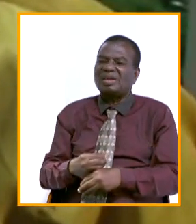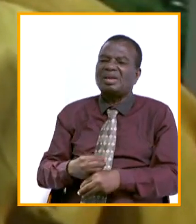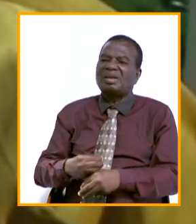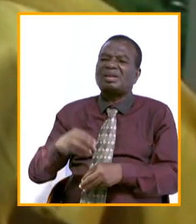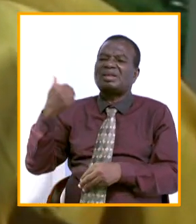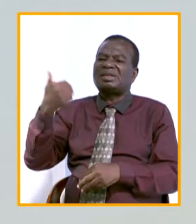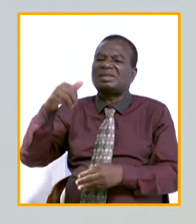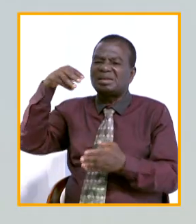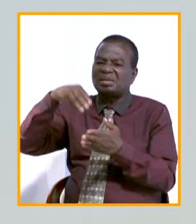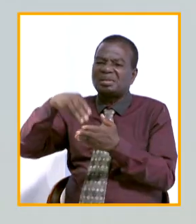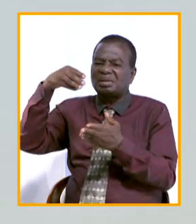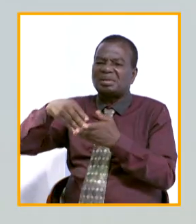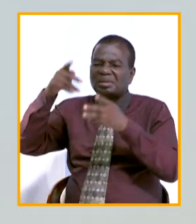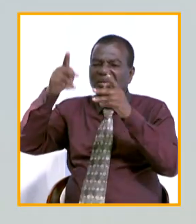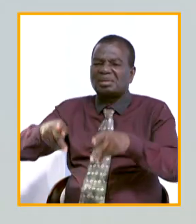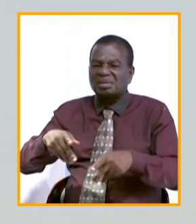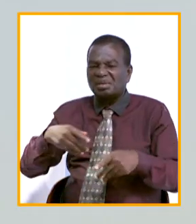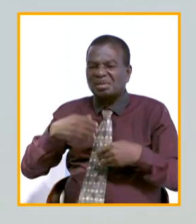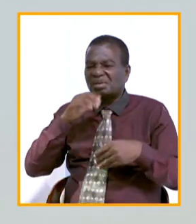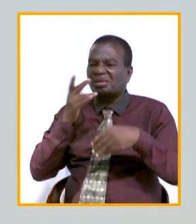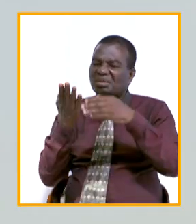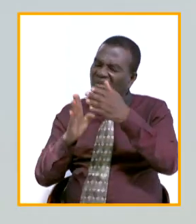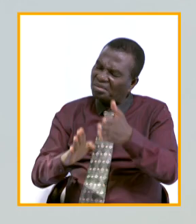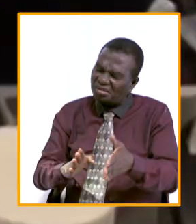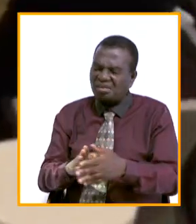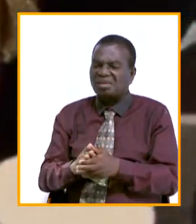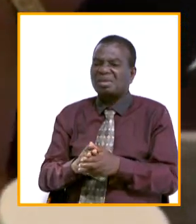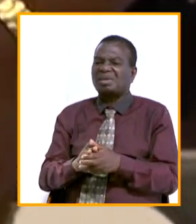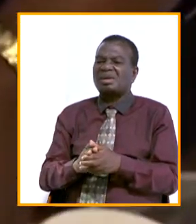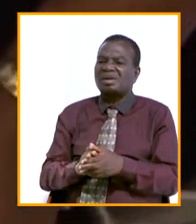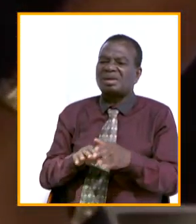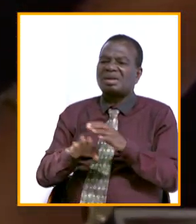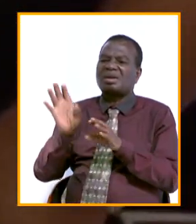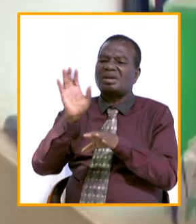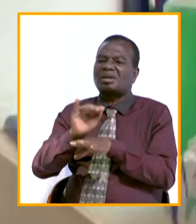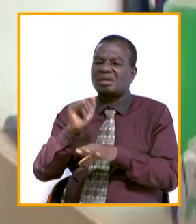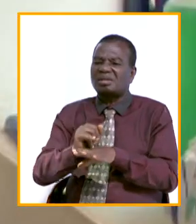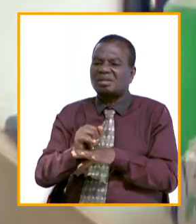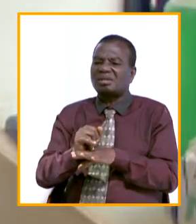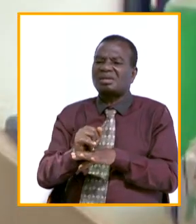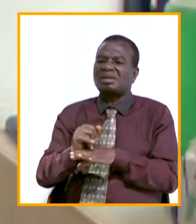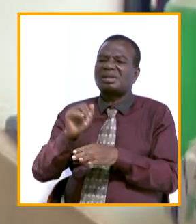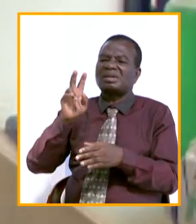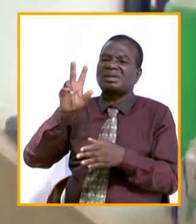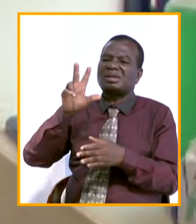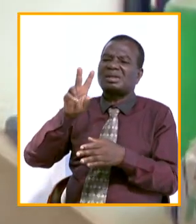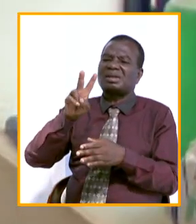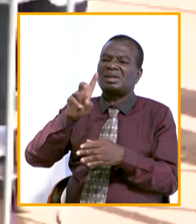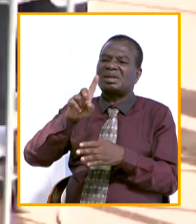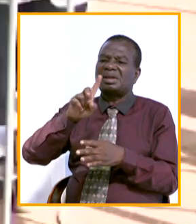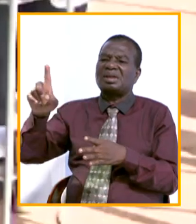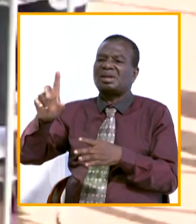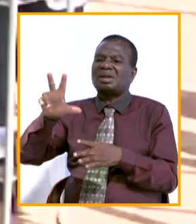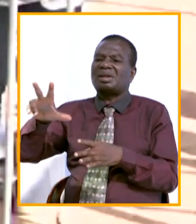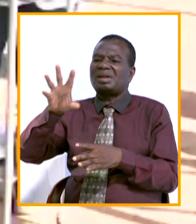tuberculose. En Côte d'Ivoire, l'incidence de la tuberculose en 2021 était de 135 pour 100 000 habitants.